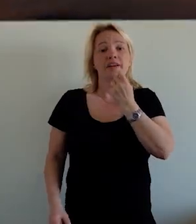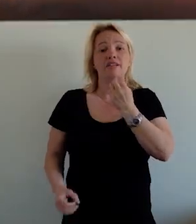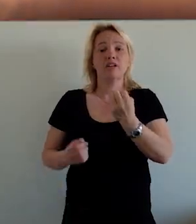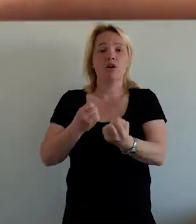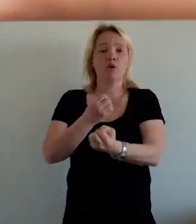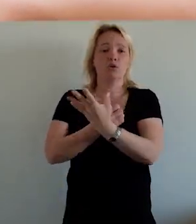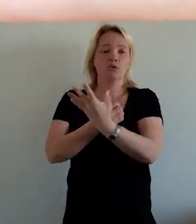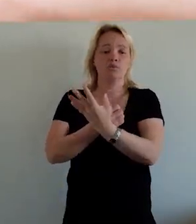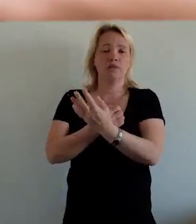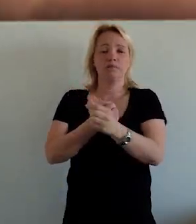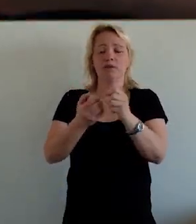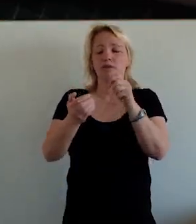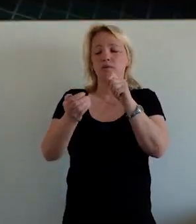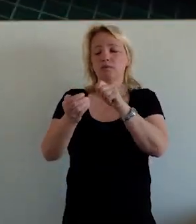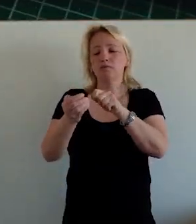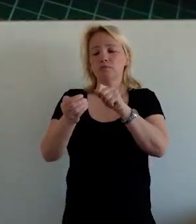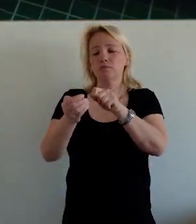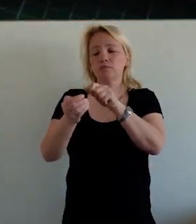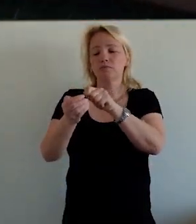a začneme zdobit vajíčka.